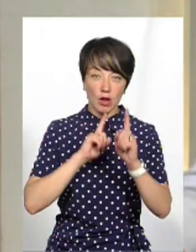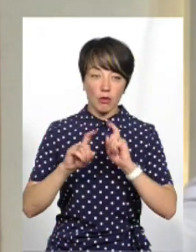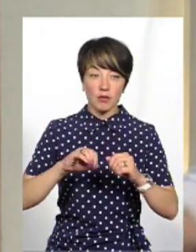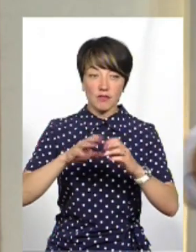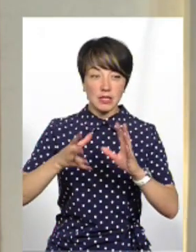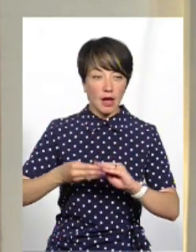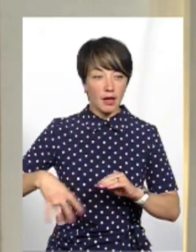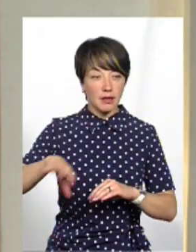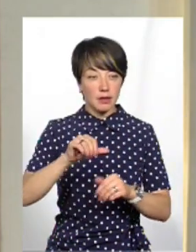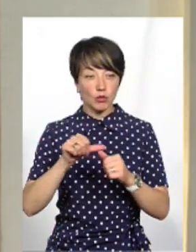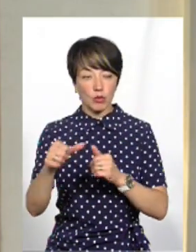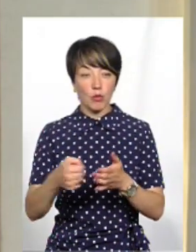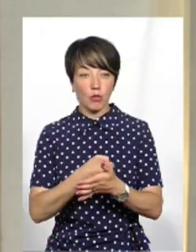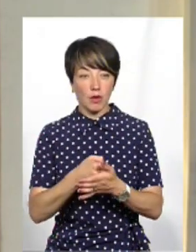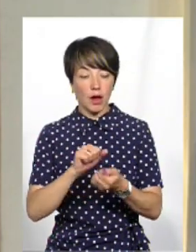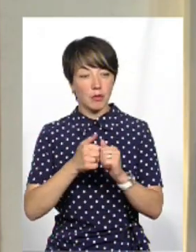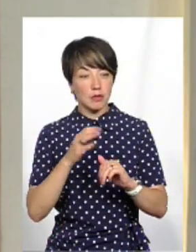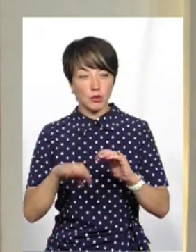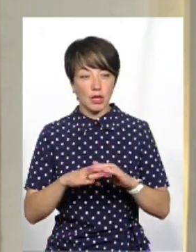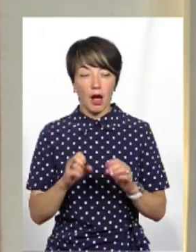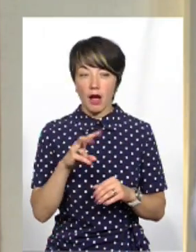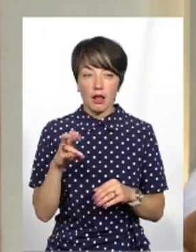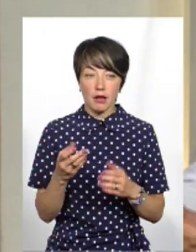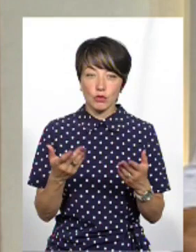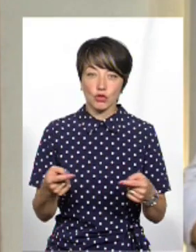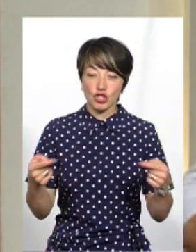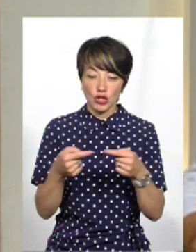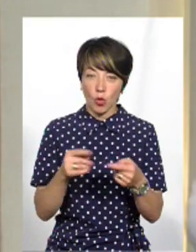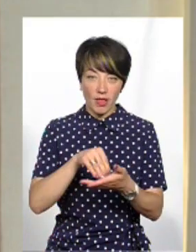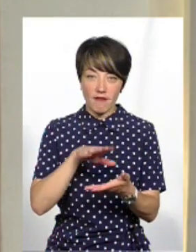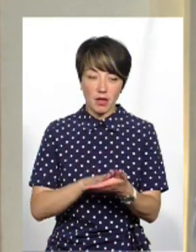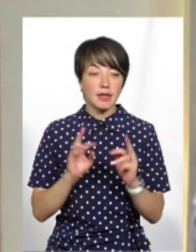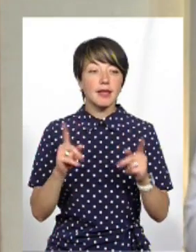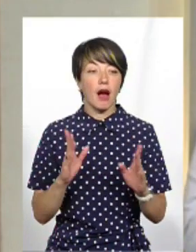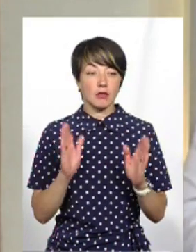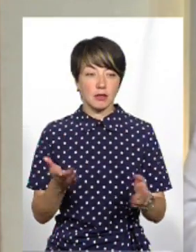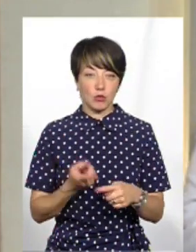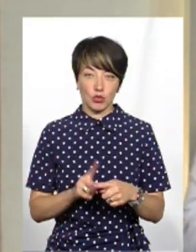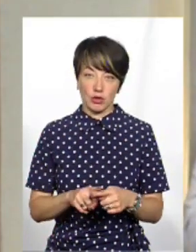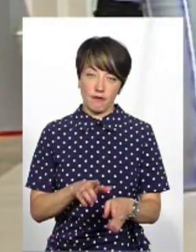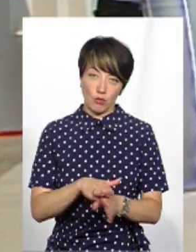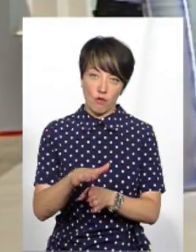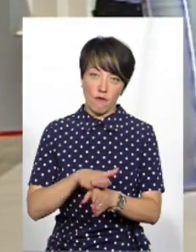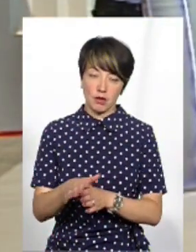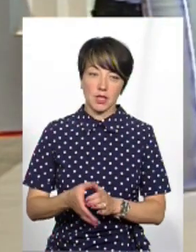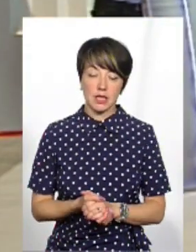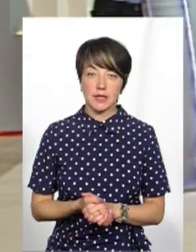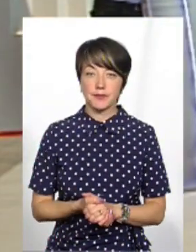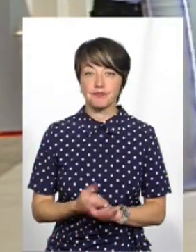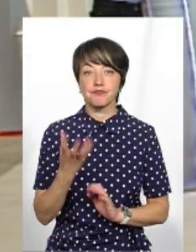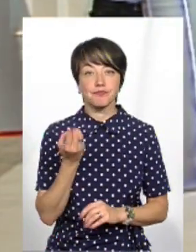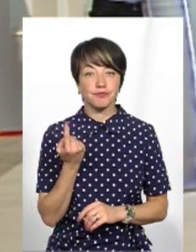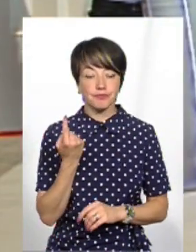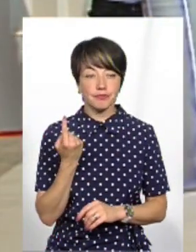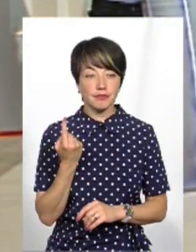стосовно взагалі всіх і зокрема пролобіювати у Кам'янці-Подільському. Але тут ну, чітко не вказано, як саме це буде робитися. І